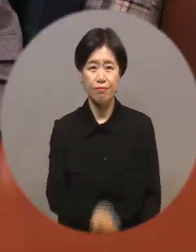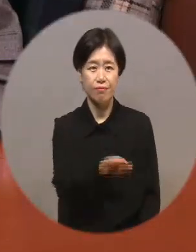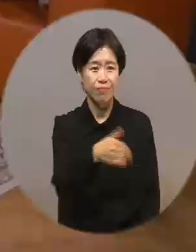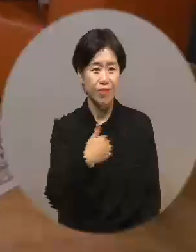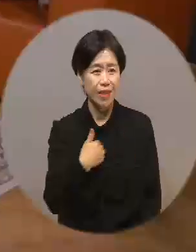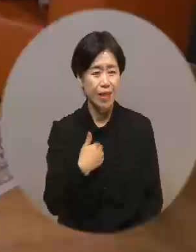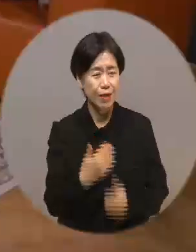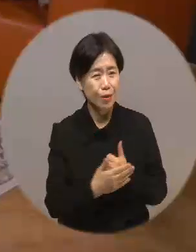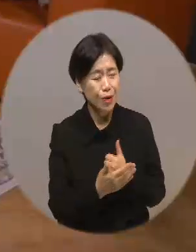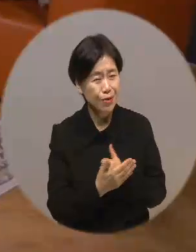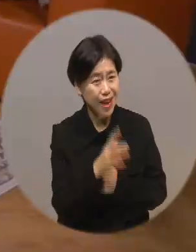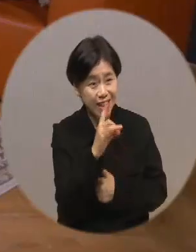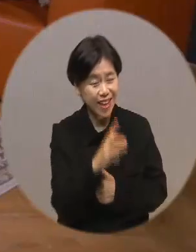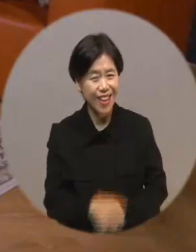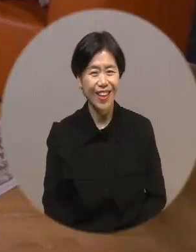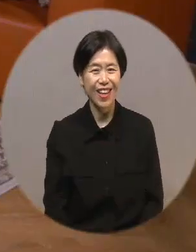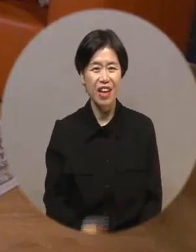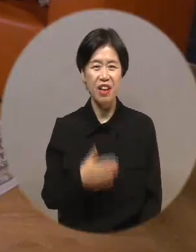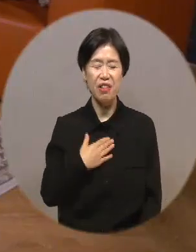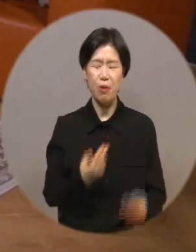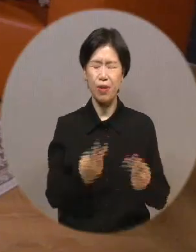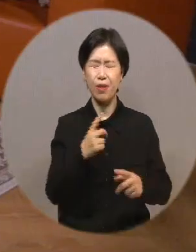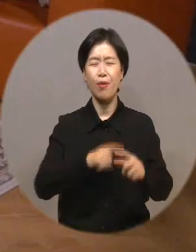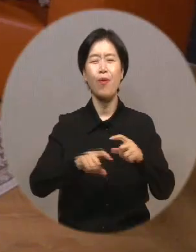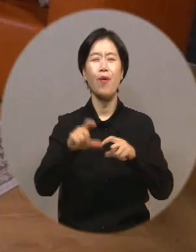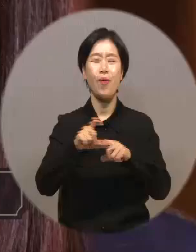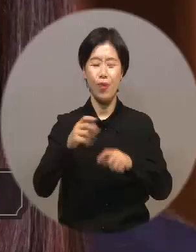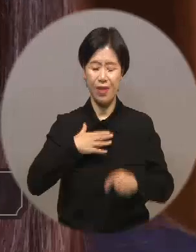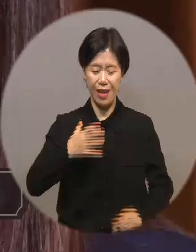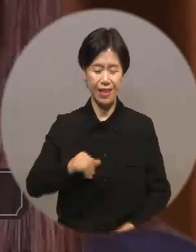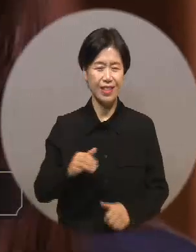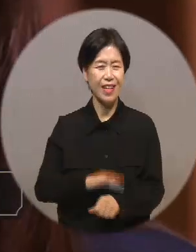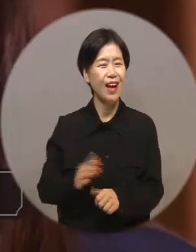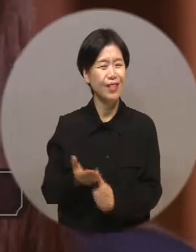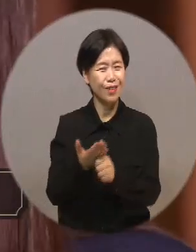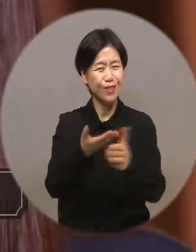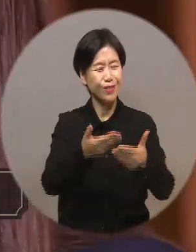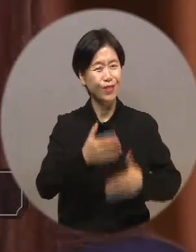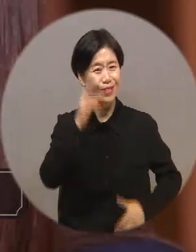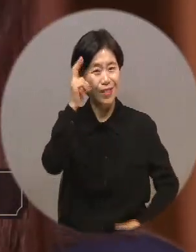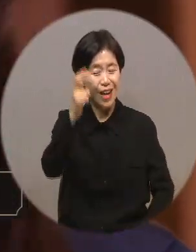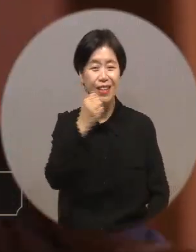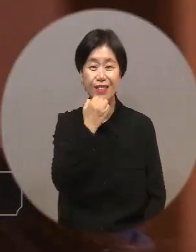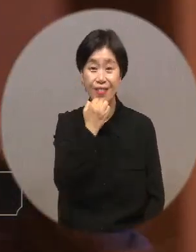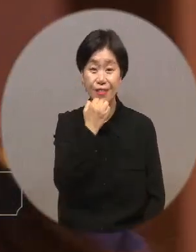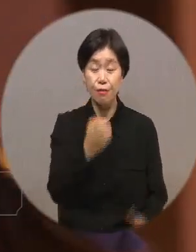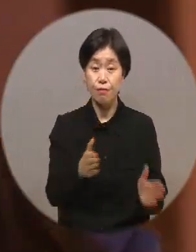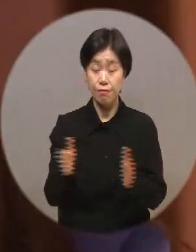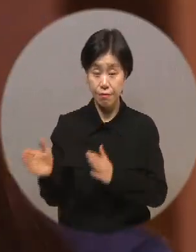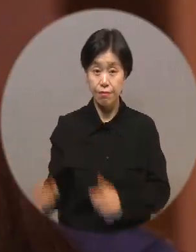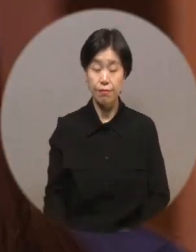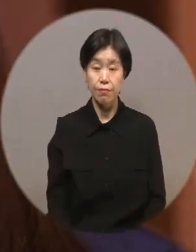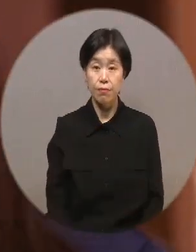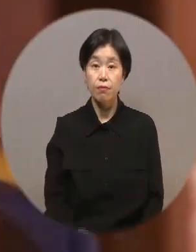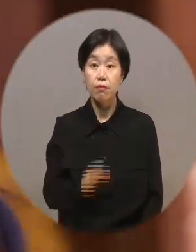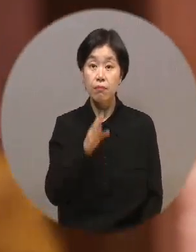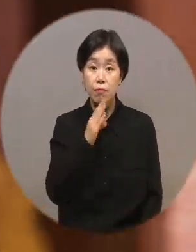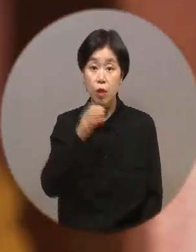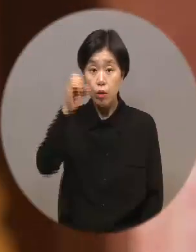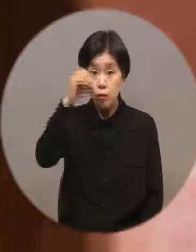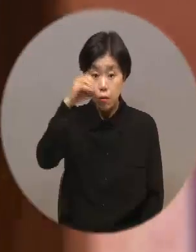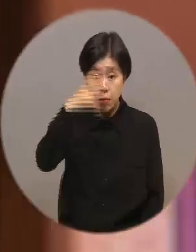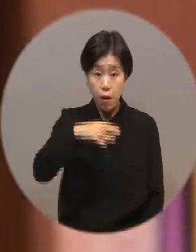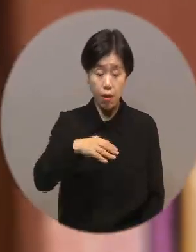될까요? 저보다 더 잘 키우실 것 같은데. 자, 지금 그냥 아이들과 산 정도가 아니에요. 네. 정말 사랑을 많이. 저는